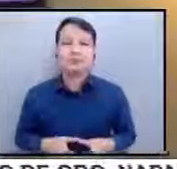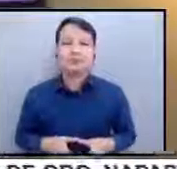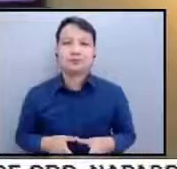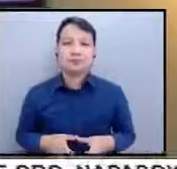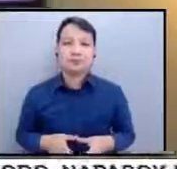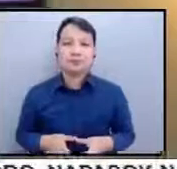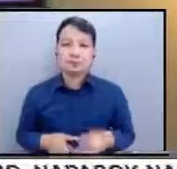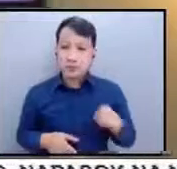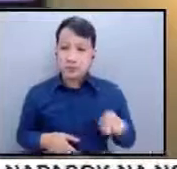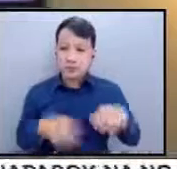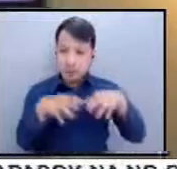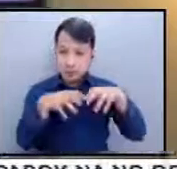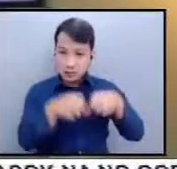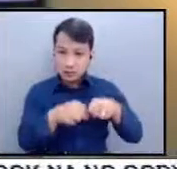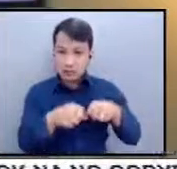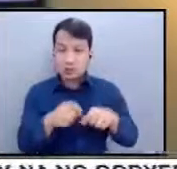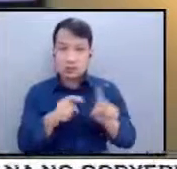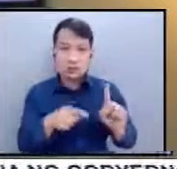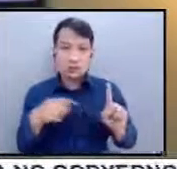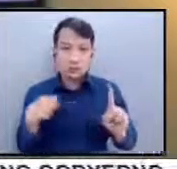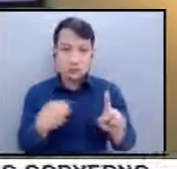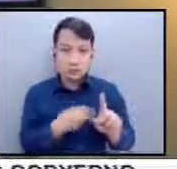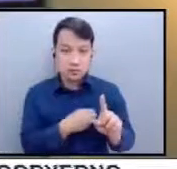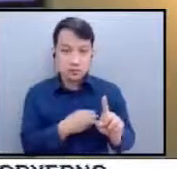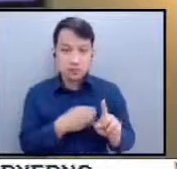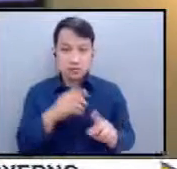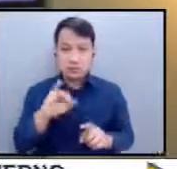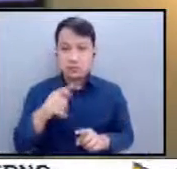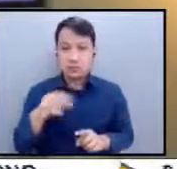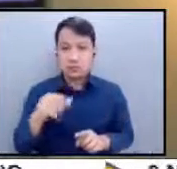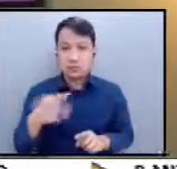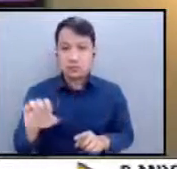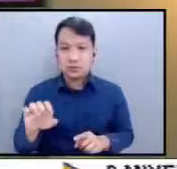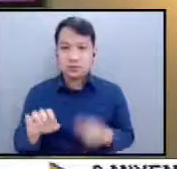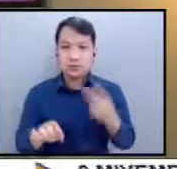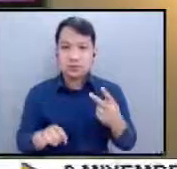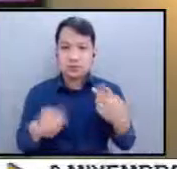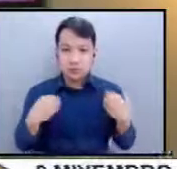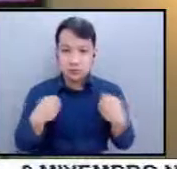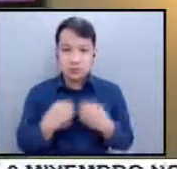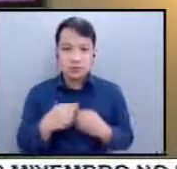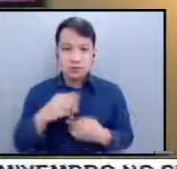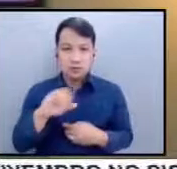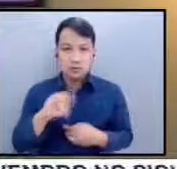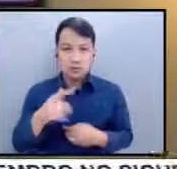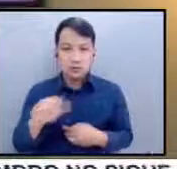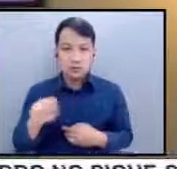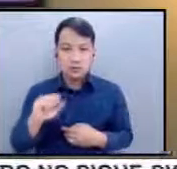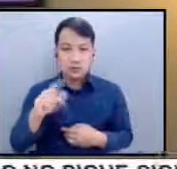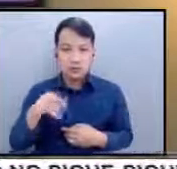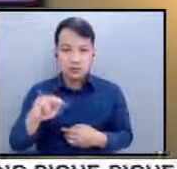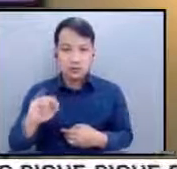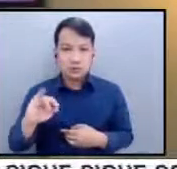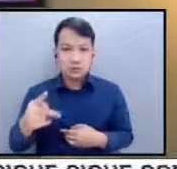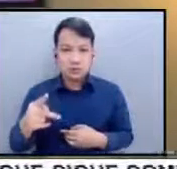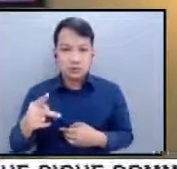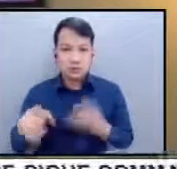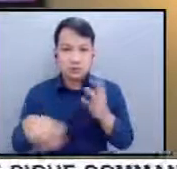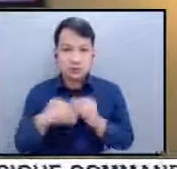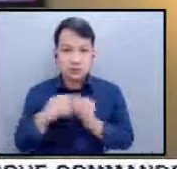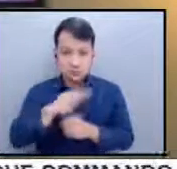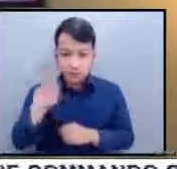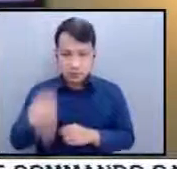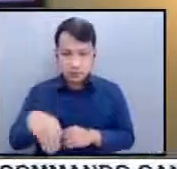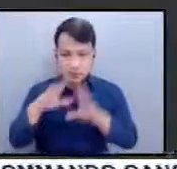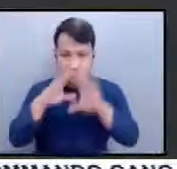Arestado naman ang isang miyembro ng Sige Sige Commando Gang at dalawang miyembro ng Sige Sige Sputnik sa Maynila dahil sa kasong